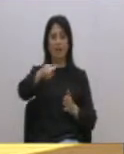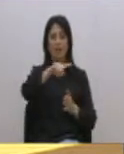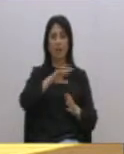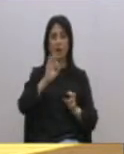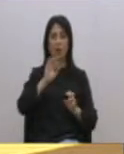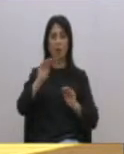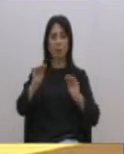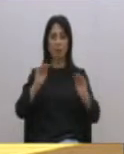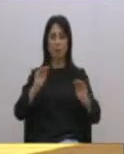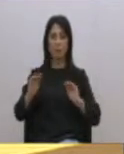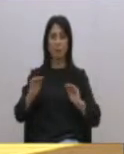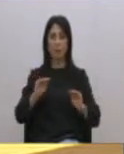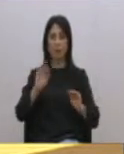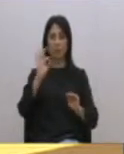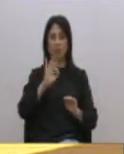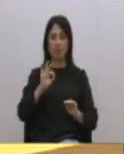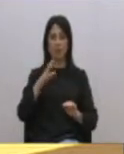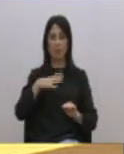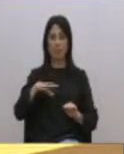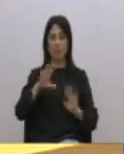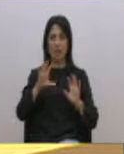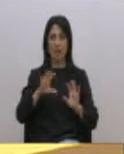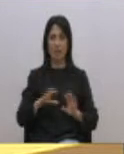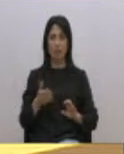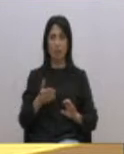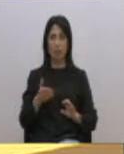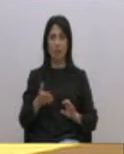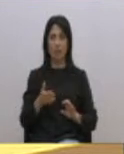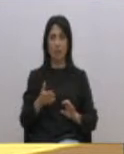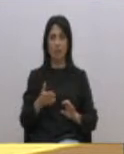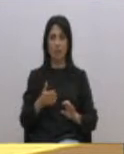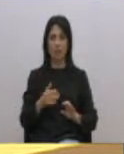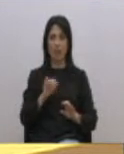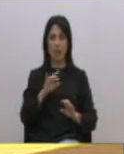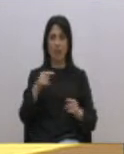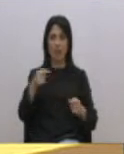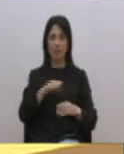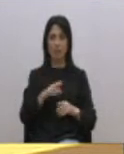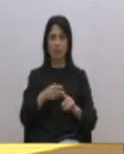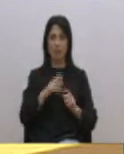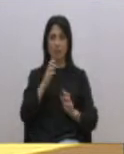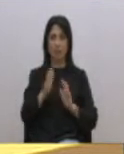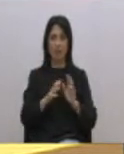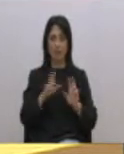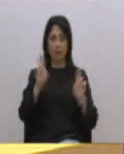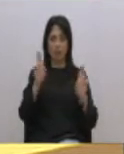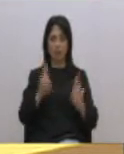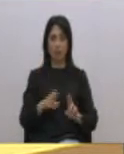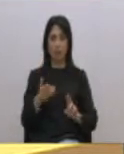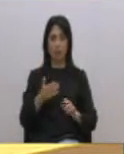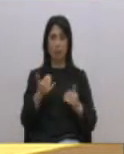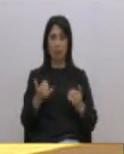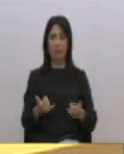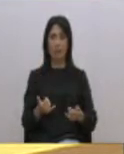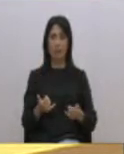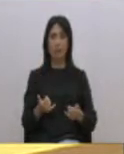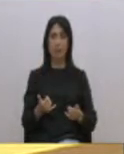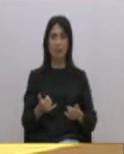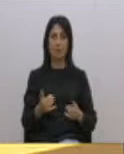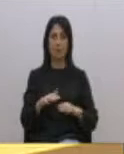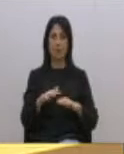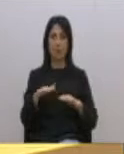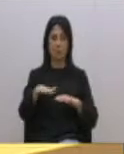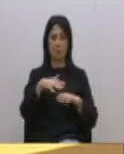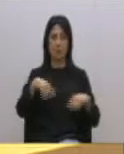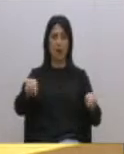აღნიშნვის შესახებ საქართველოს კანონი, რომელიც არ შეესაბამება იმ საერთაშორისო სტანდარტებს, რომელიც დღეს ბაზარზე